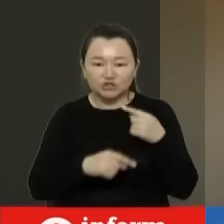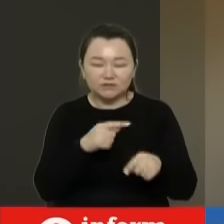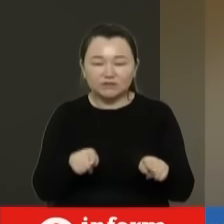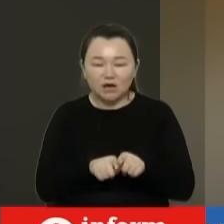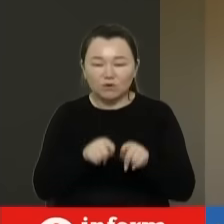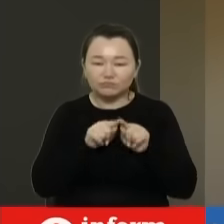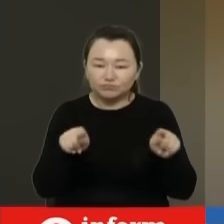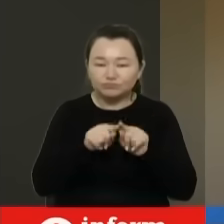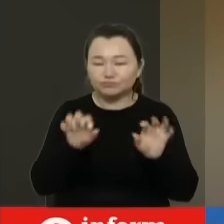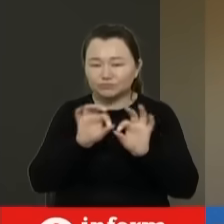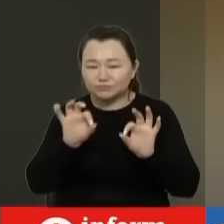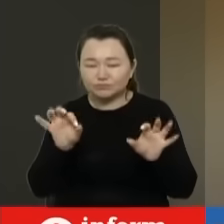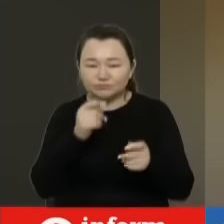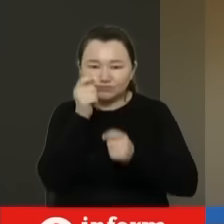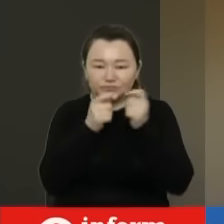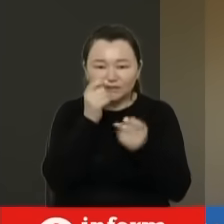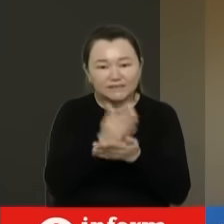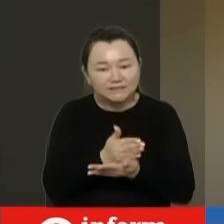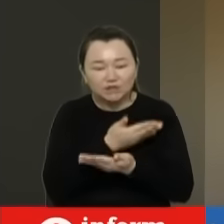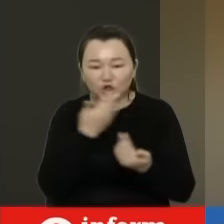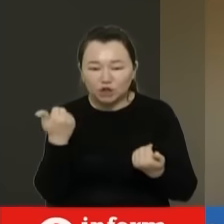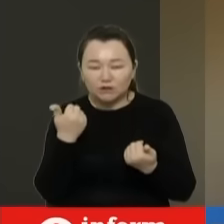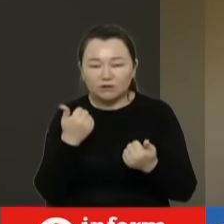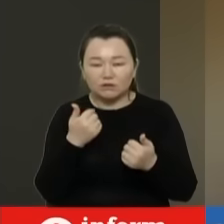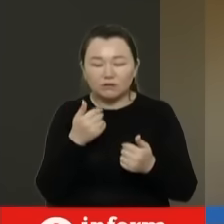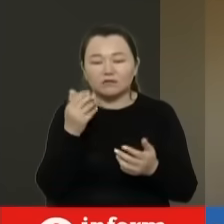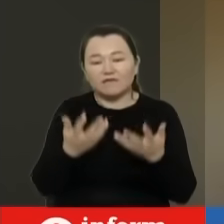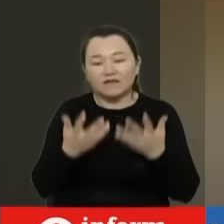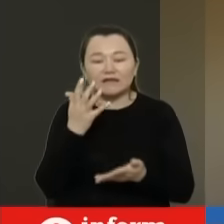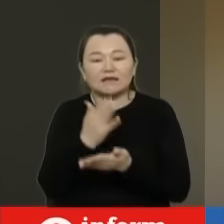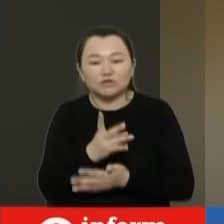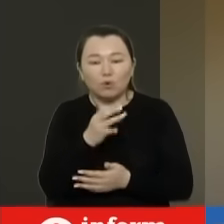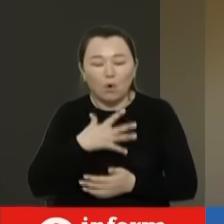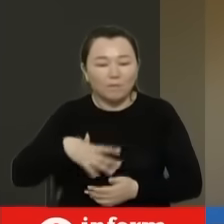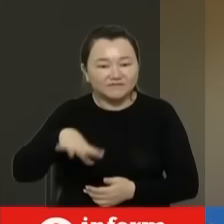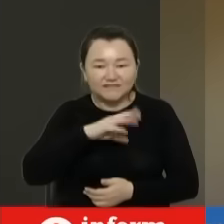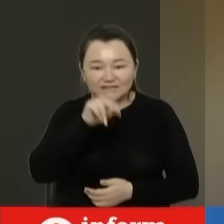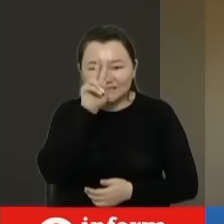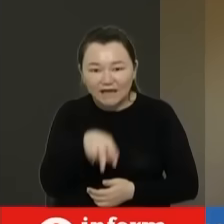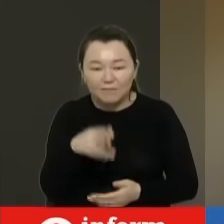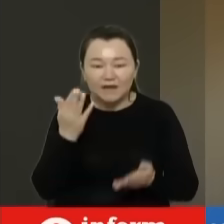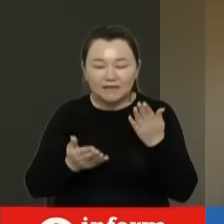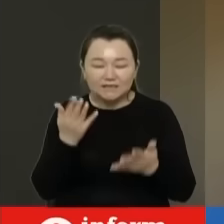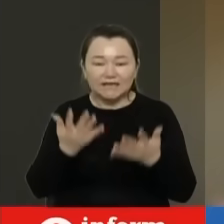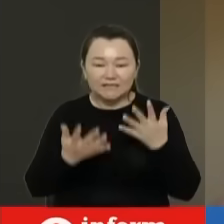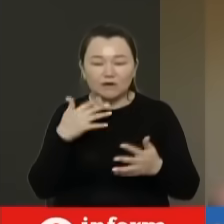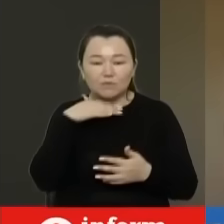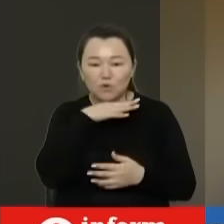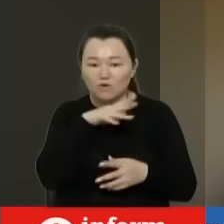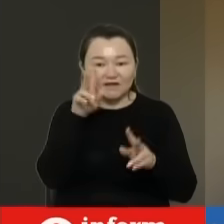насихат жүргізіп жатыр ма? Жүргізіп жатқан шығар, бірақ оны біз білмейміз. Егер біз көбінесе